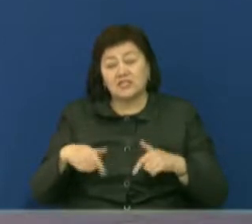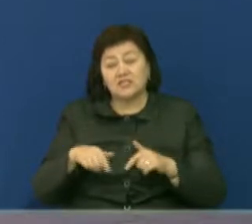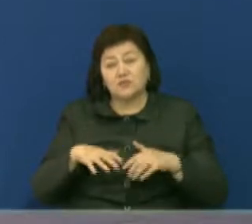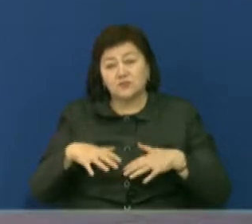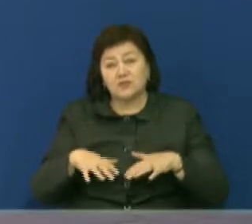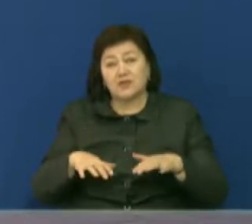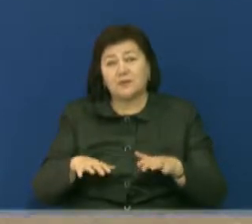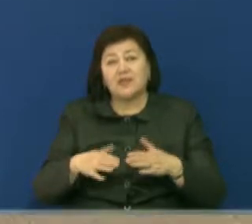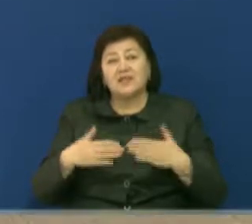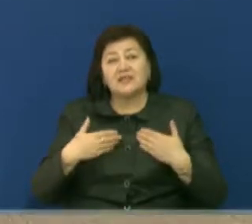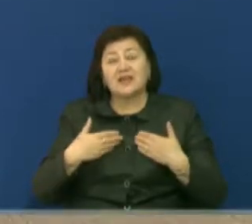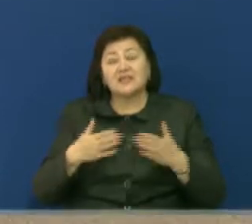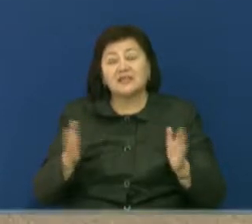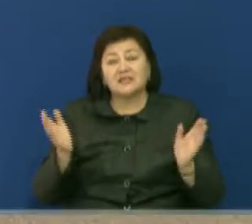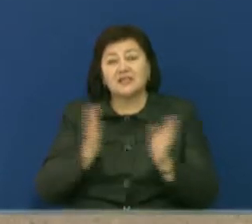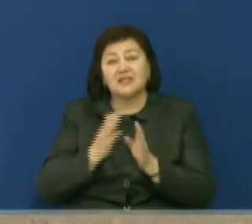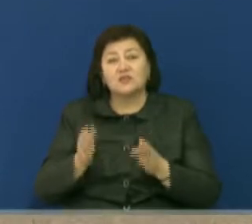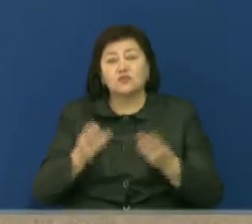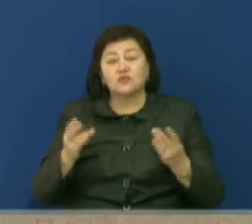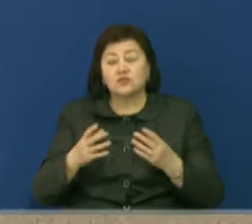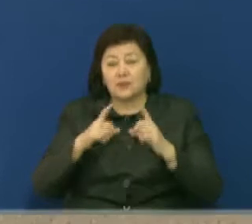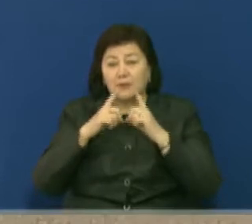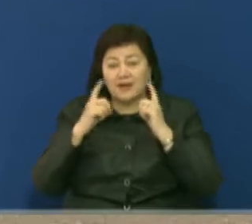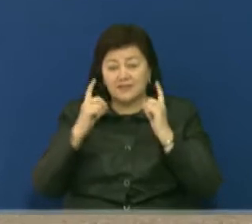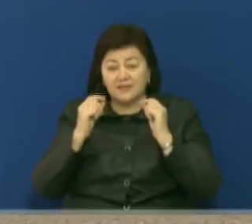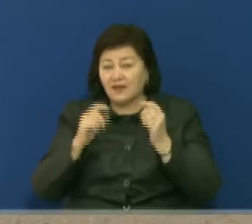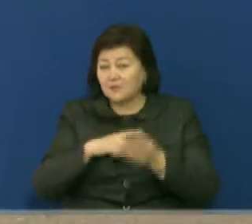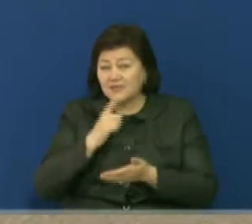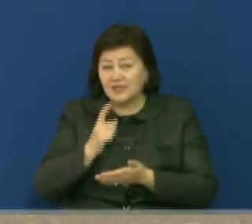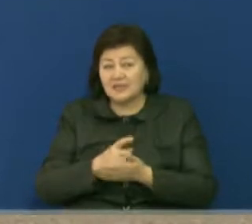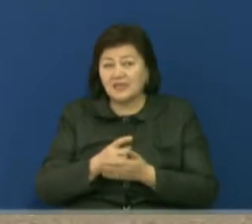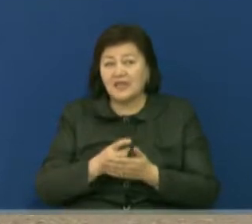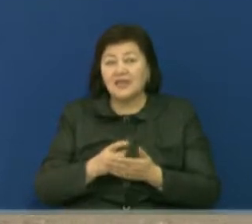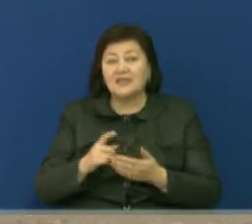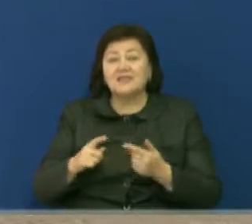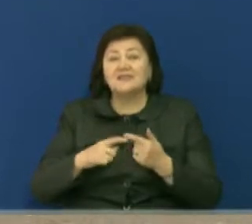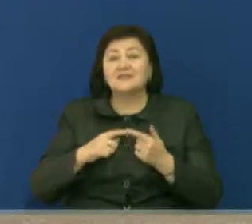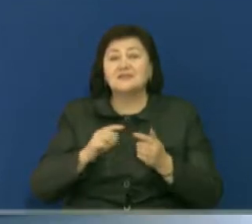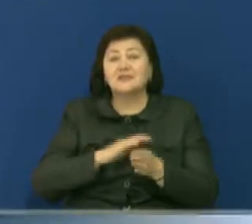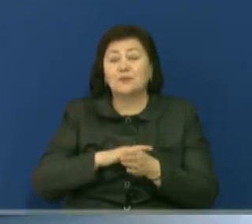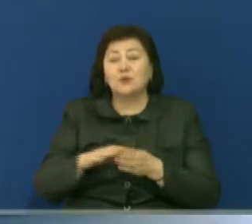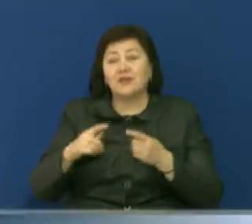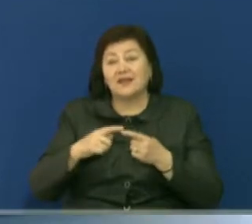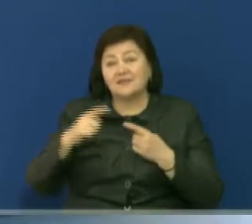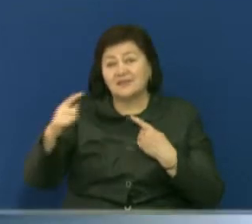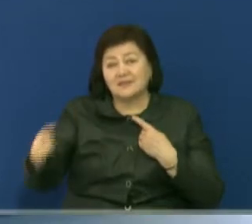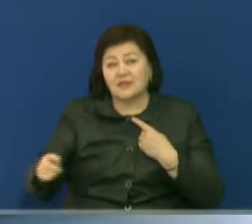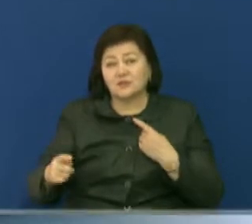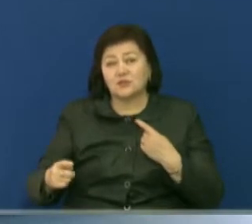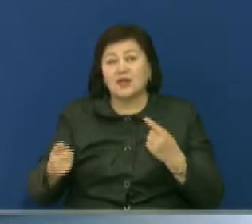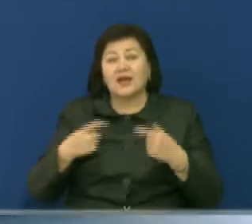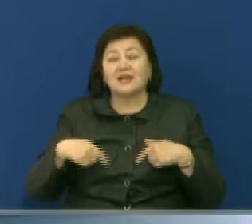должен соблюдаться масочный режим и социальная дистанция не менее 4 квадратных метров на человека. При проведении массовых спортивных